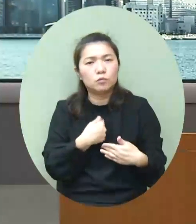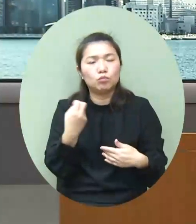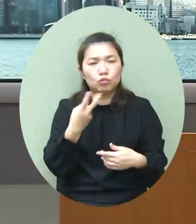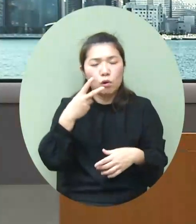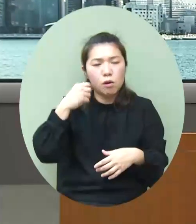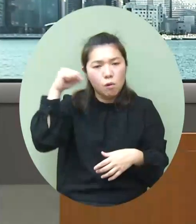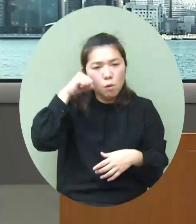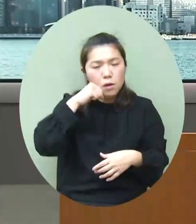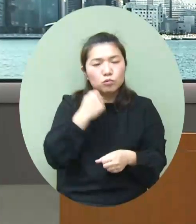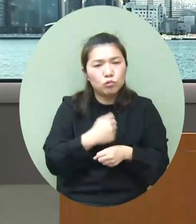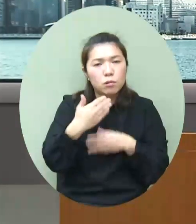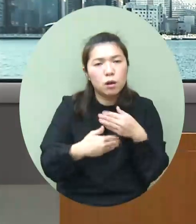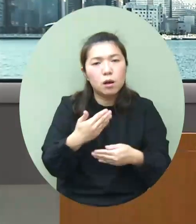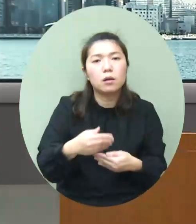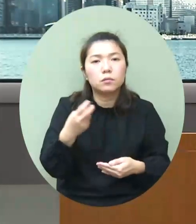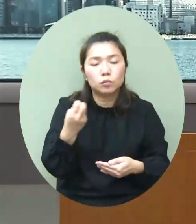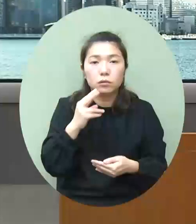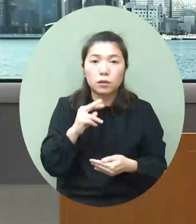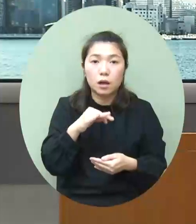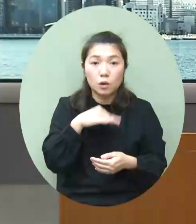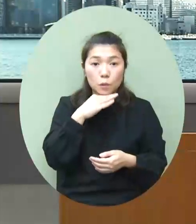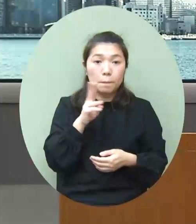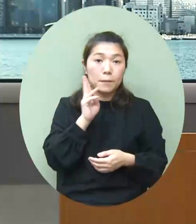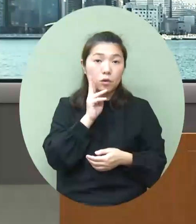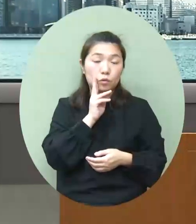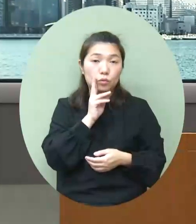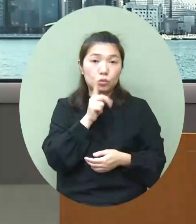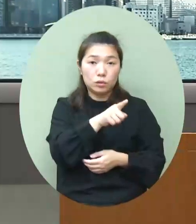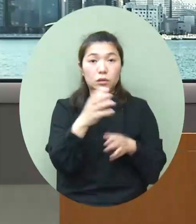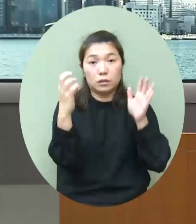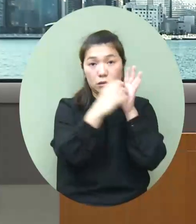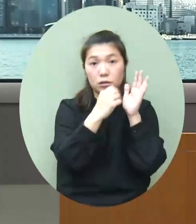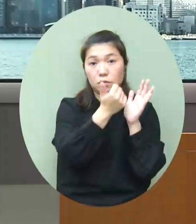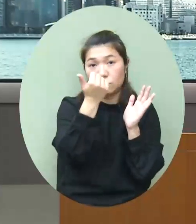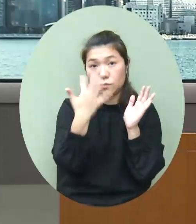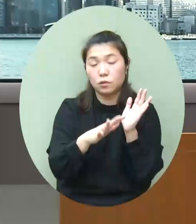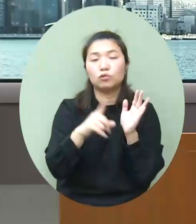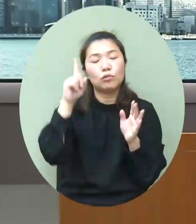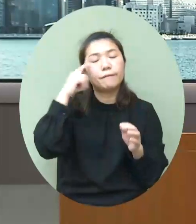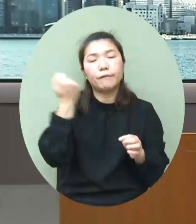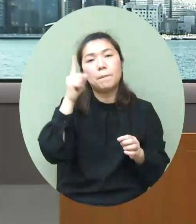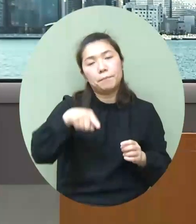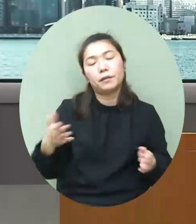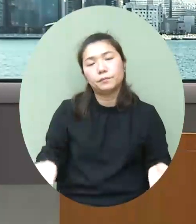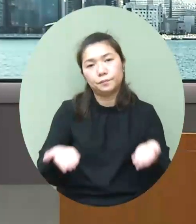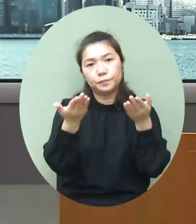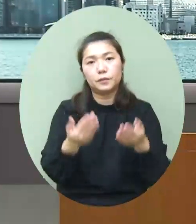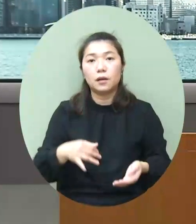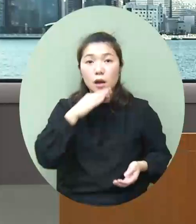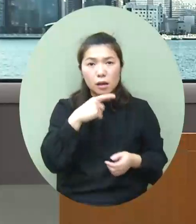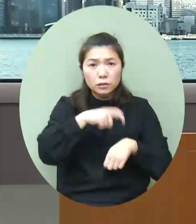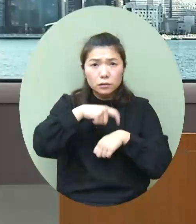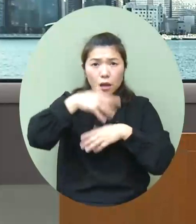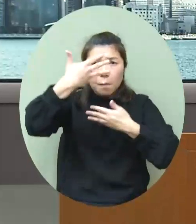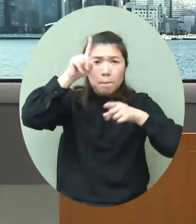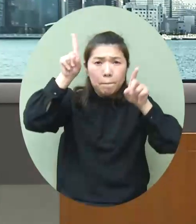比较复杂，我们的同事正在努力 一旦这个平台完成的话，我们希望尽